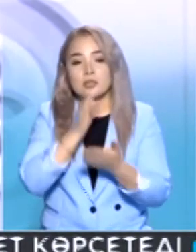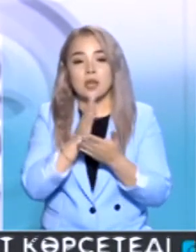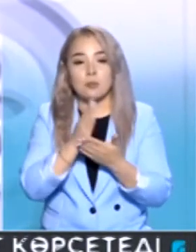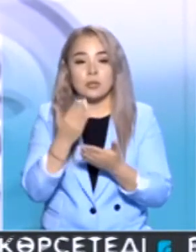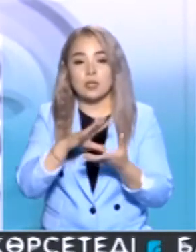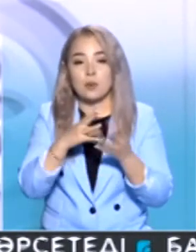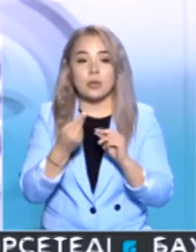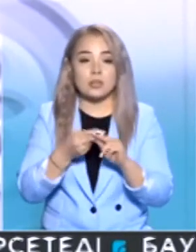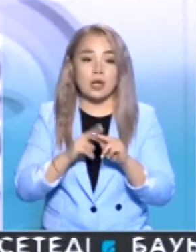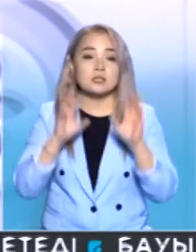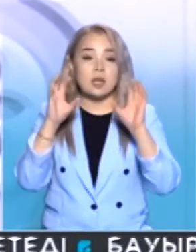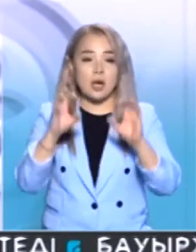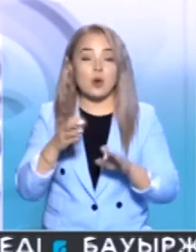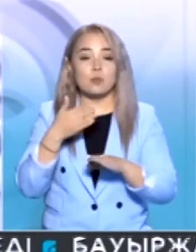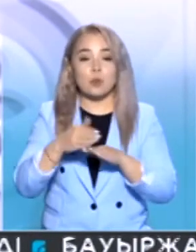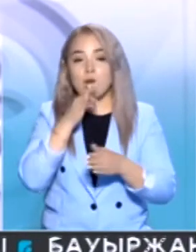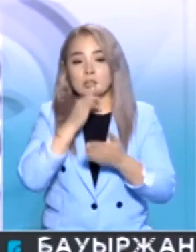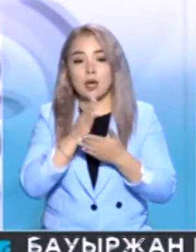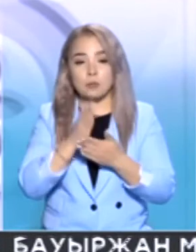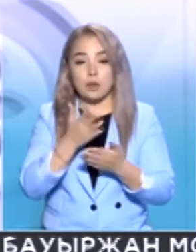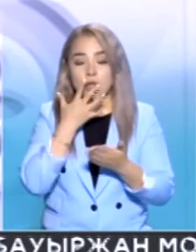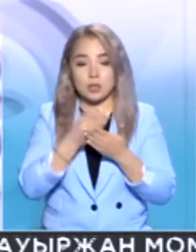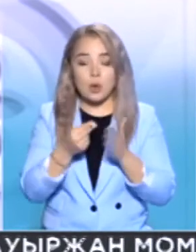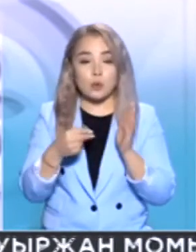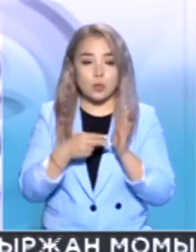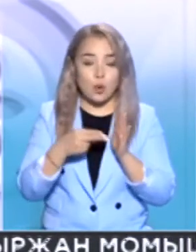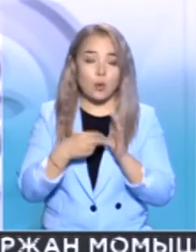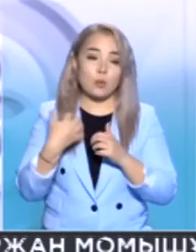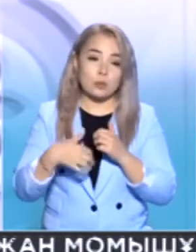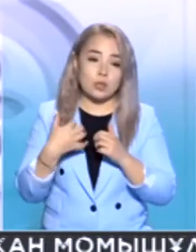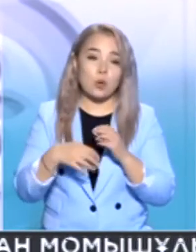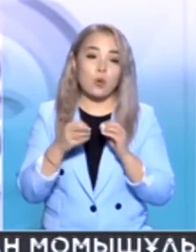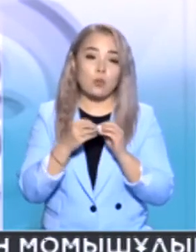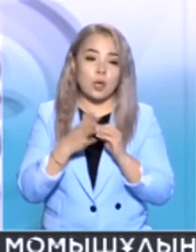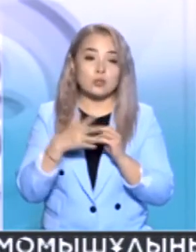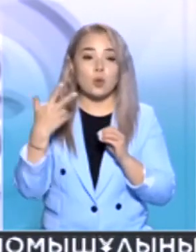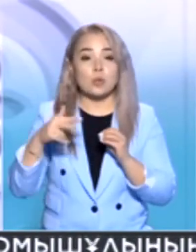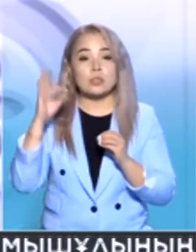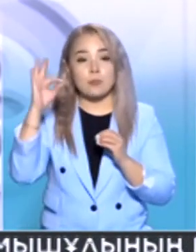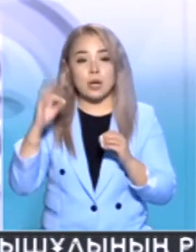болжамды баға бөлшек сауда бағасынан орташа 15-30% төмен болу керек.